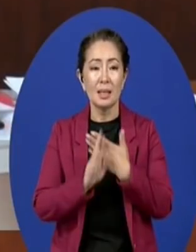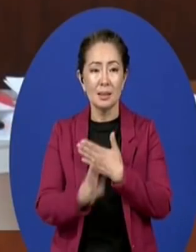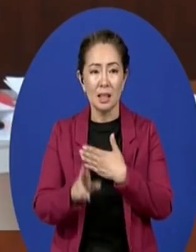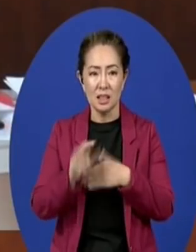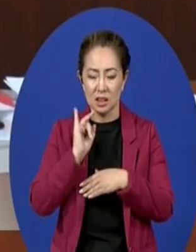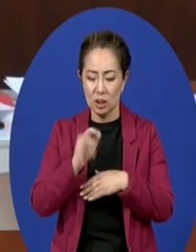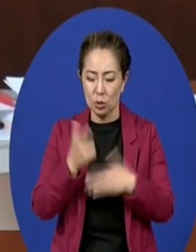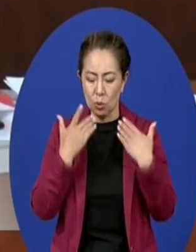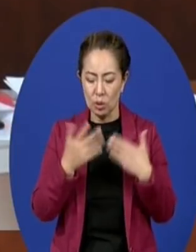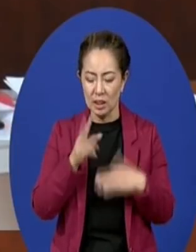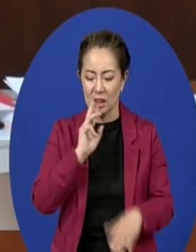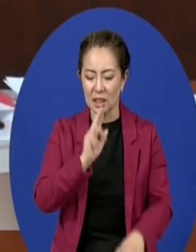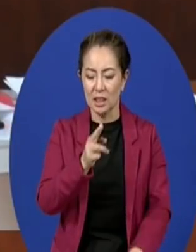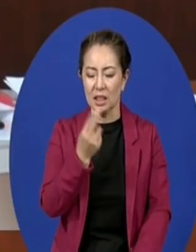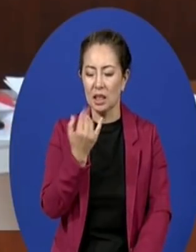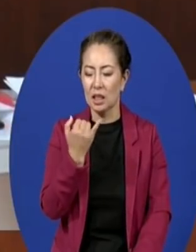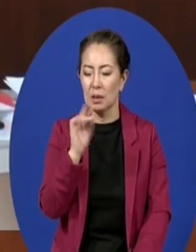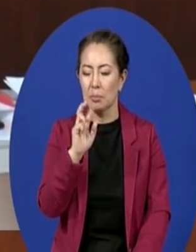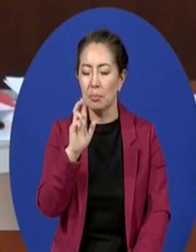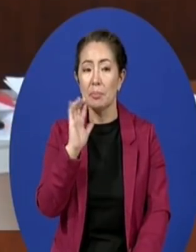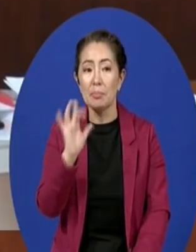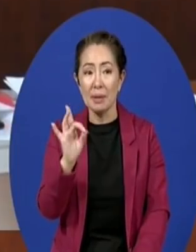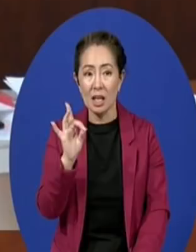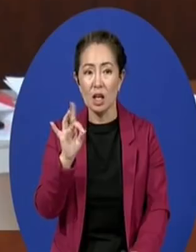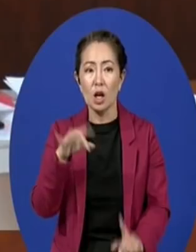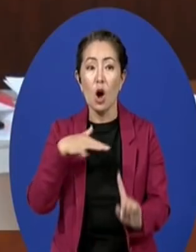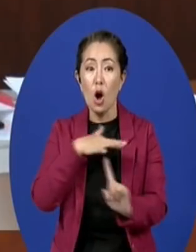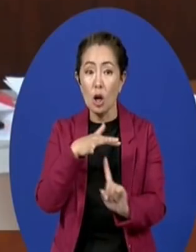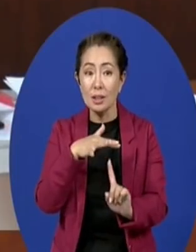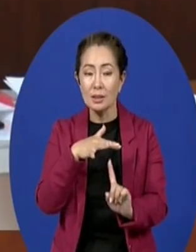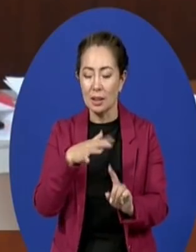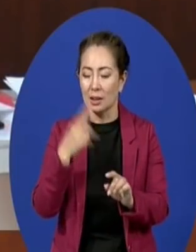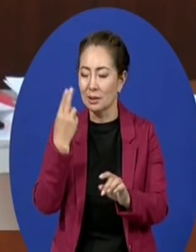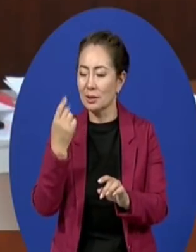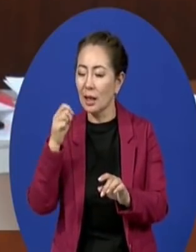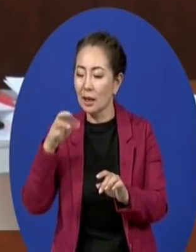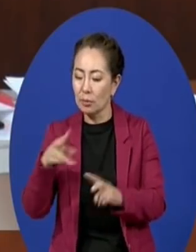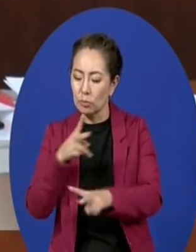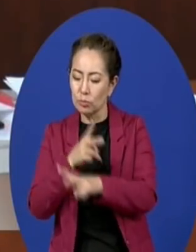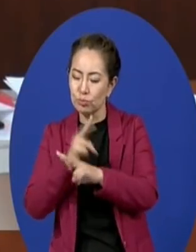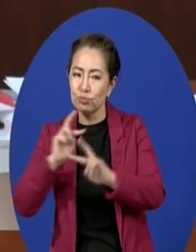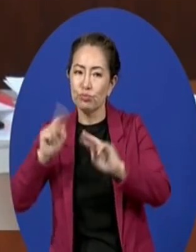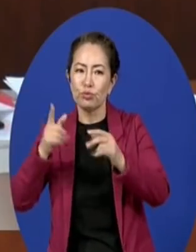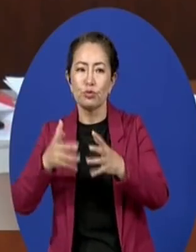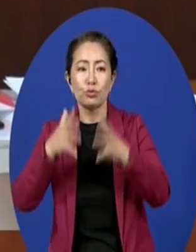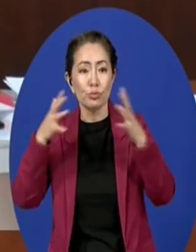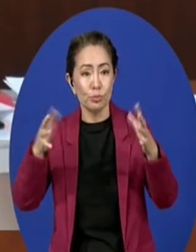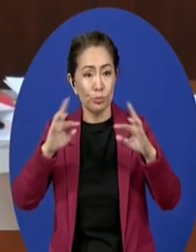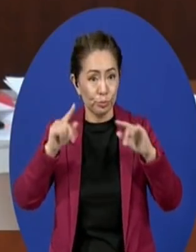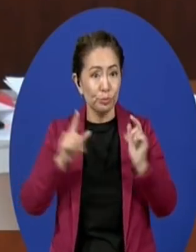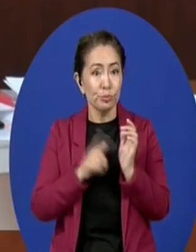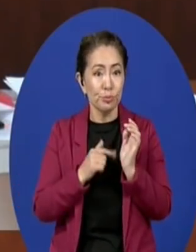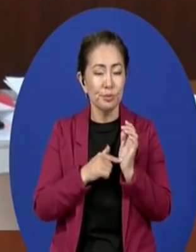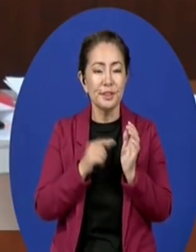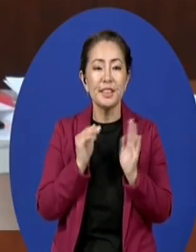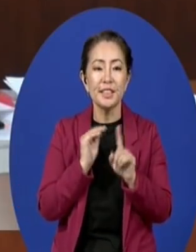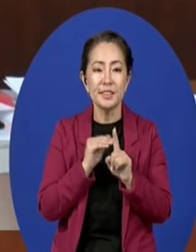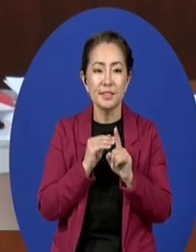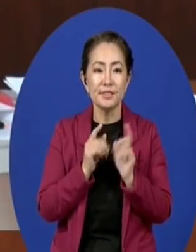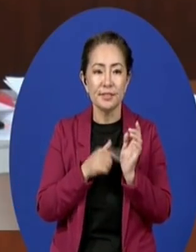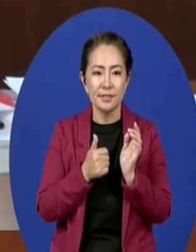улсын хурал бол энэ кибер орон зай, энэ цахим эргэцүүн томоохон одоо өөрчлөлтийг зайлшгүй хийх ёстой. Ийм шаардлагатай